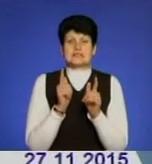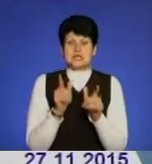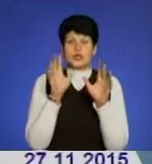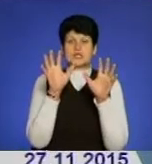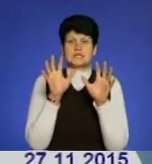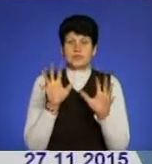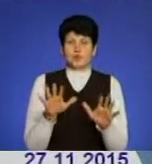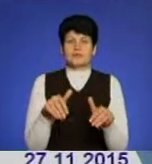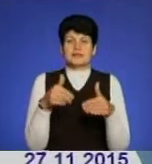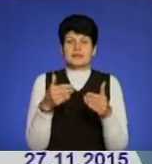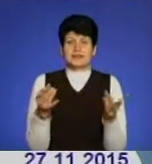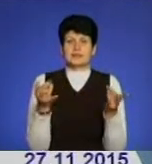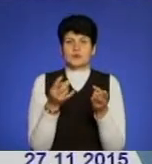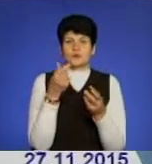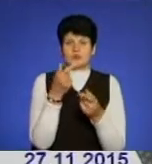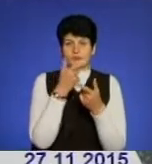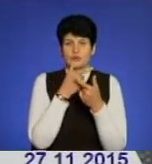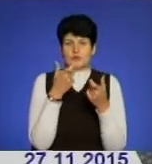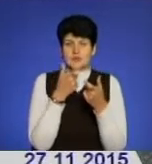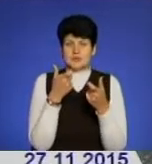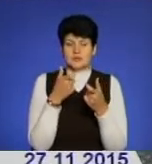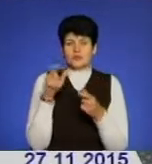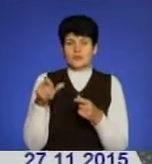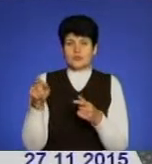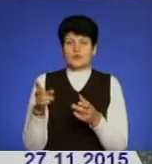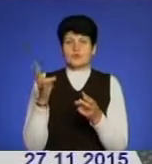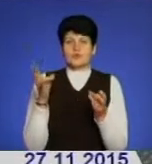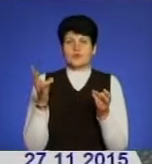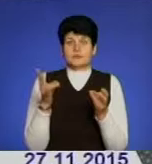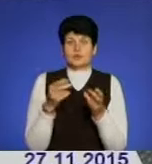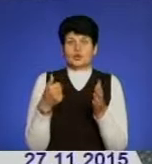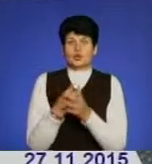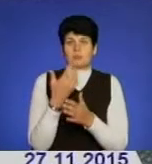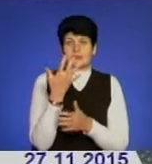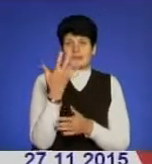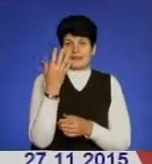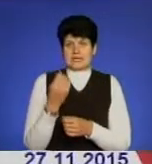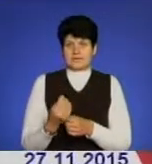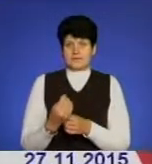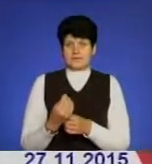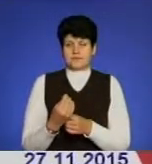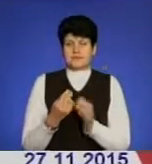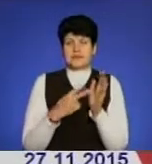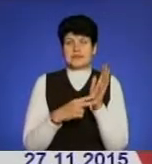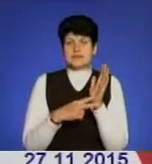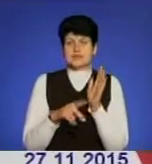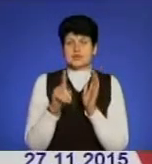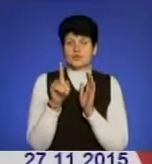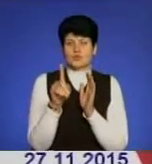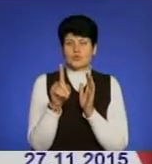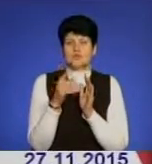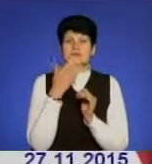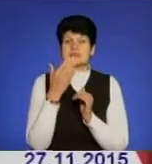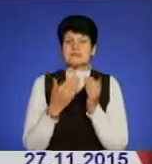законом, надати необхідну їм інформацію посадовці повинні терміном до 5 днів. 71